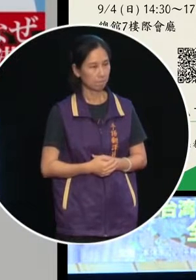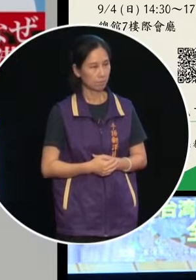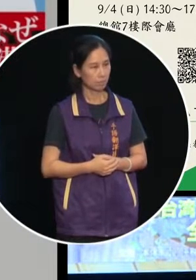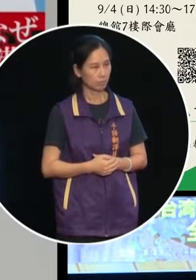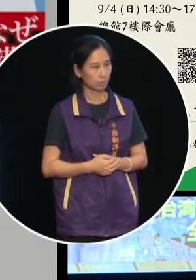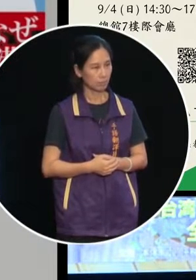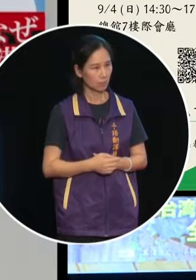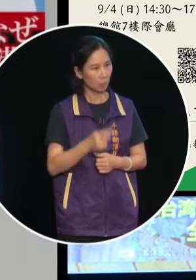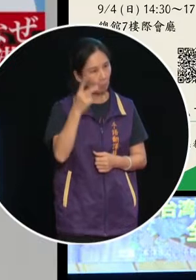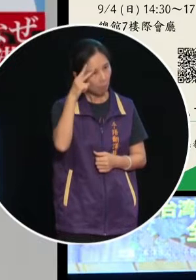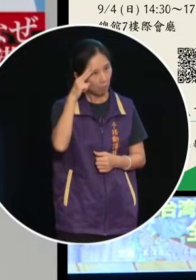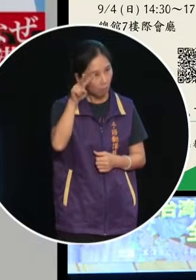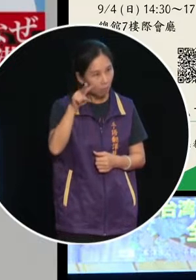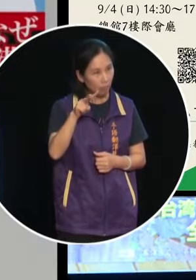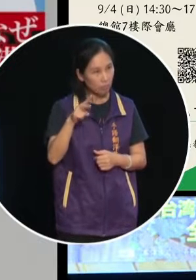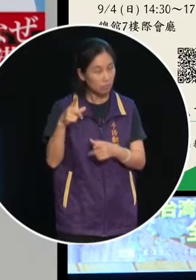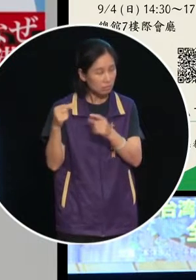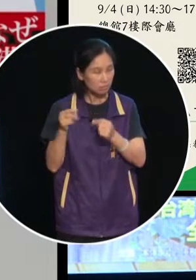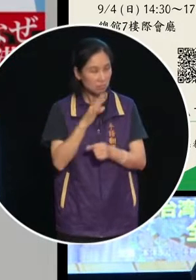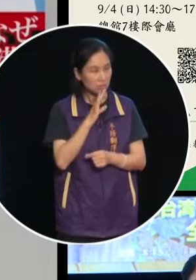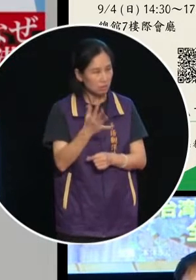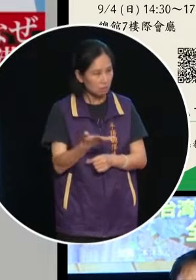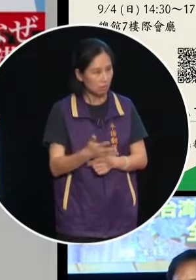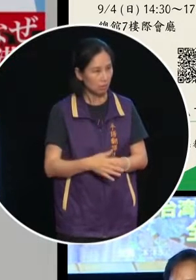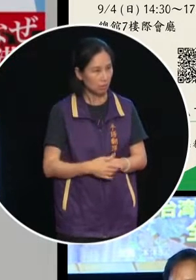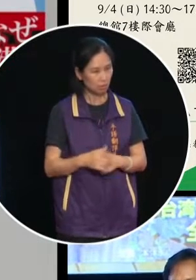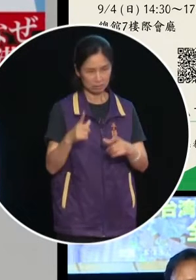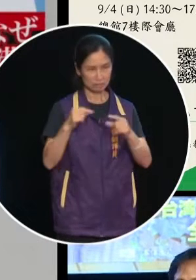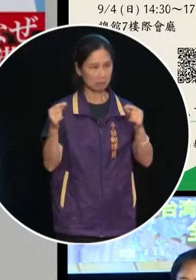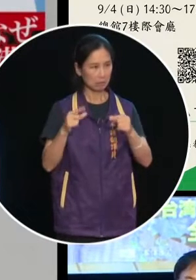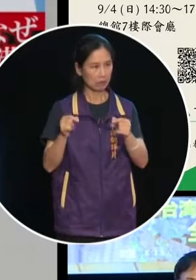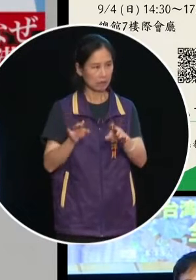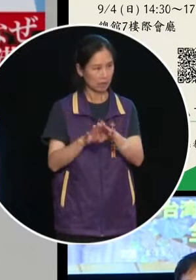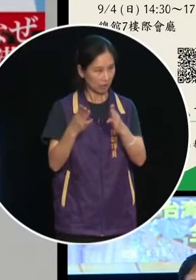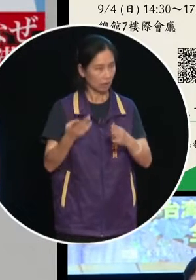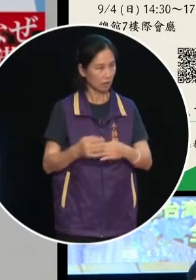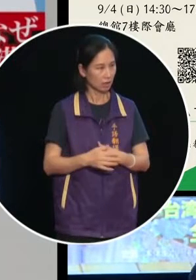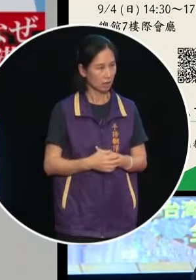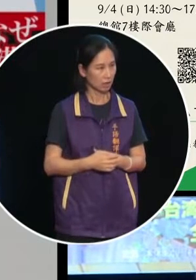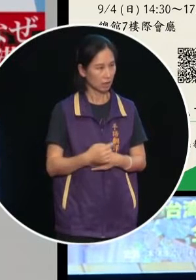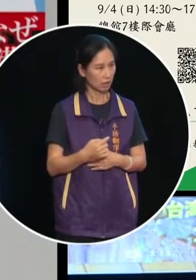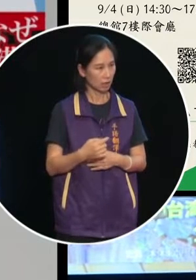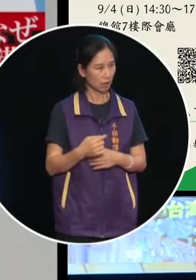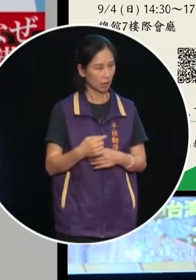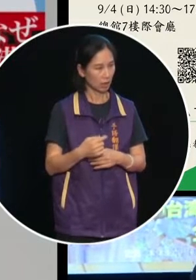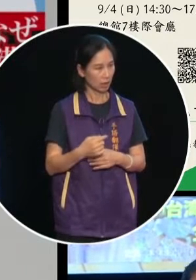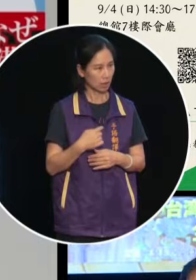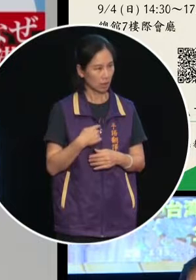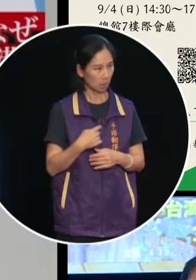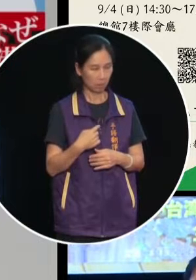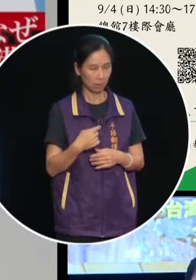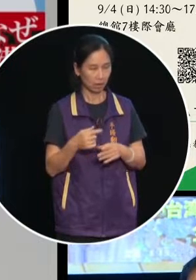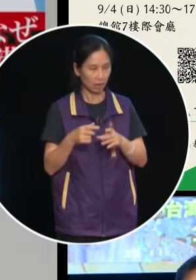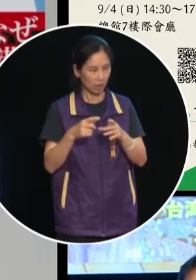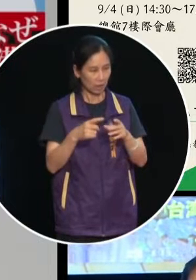后天的日本吗？我们开始日本开始把台湾的命运跟我们日本人的命运连接起来，有这样的一个